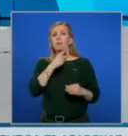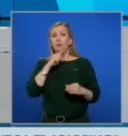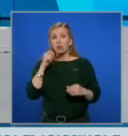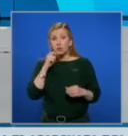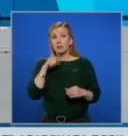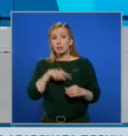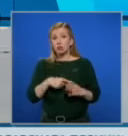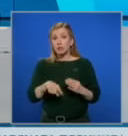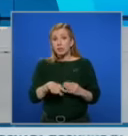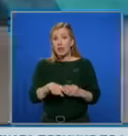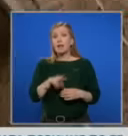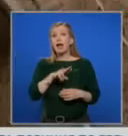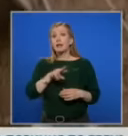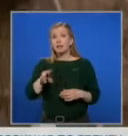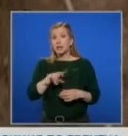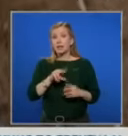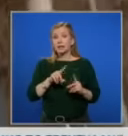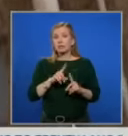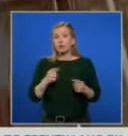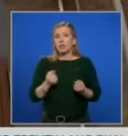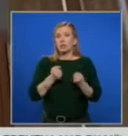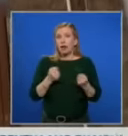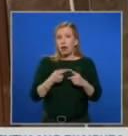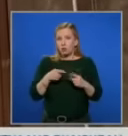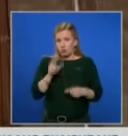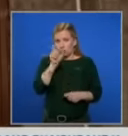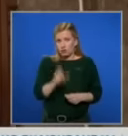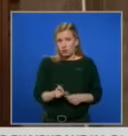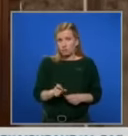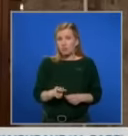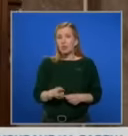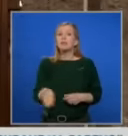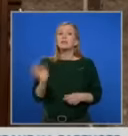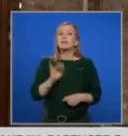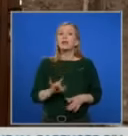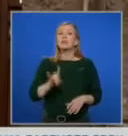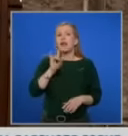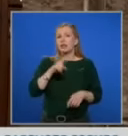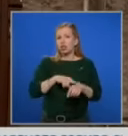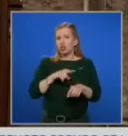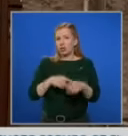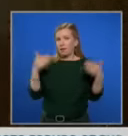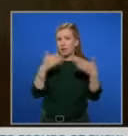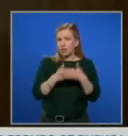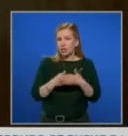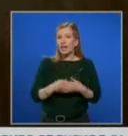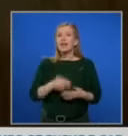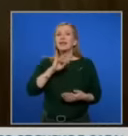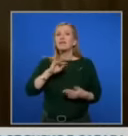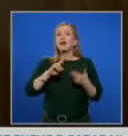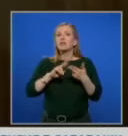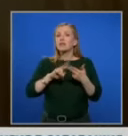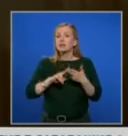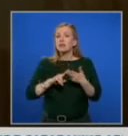че всички се страхували от него. Малко след 10 часа с нощи Иван Владимиров се прибира в дома си и заварва входната врата